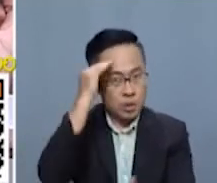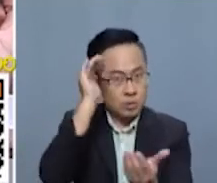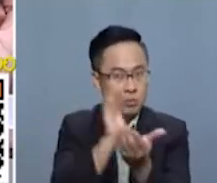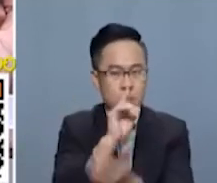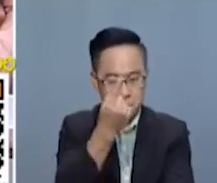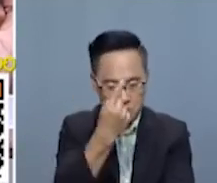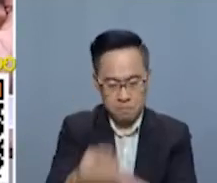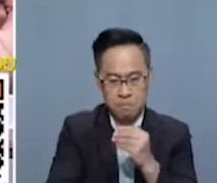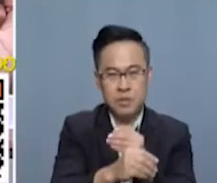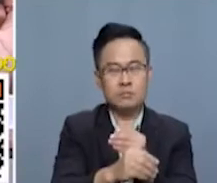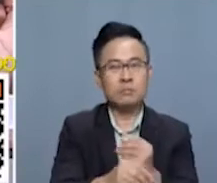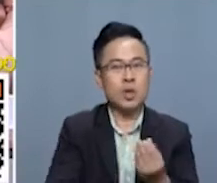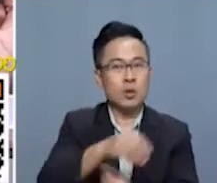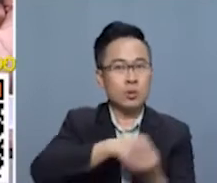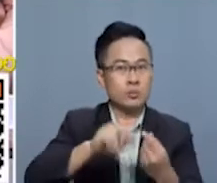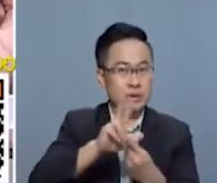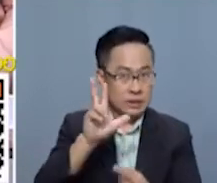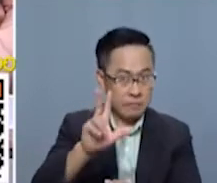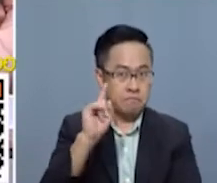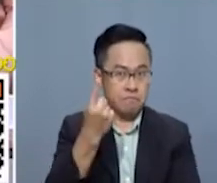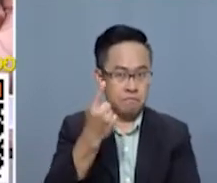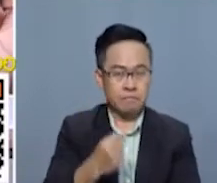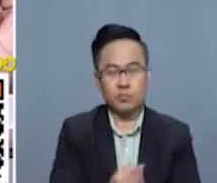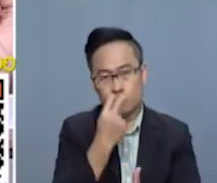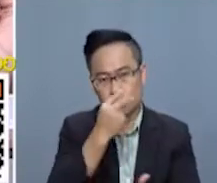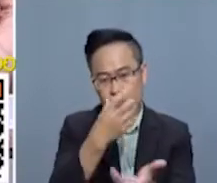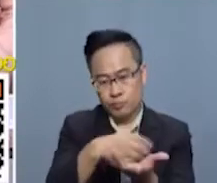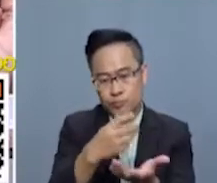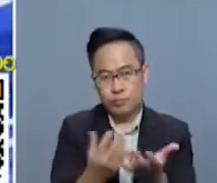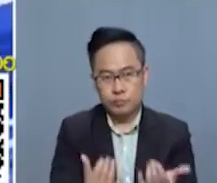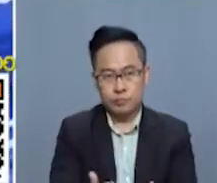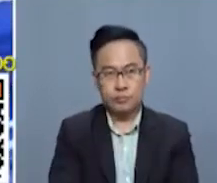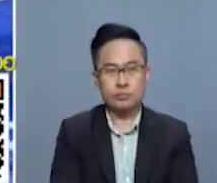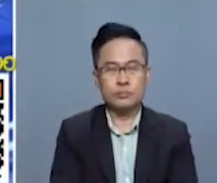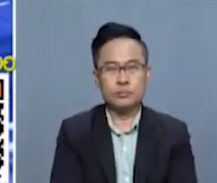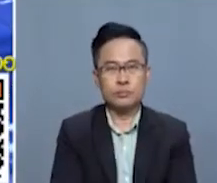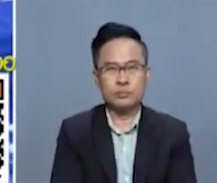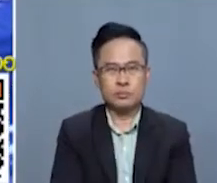ในคดีนี้เพิ่มเติมด้วยนะคะคุณจิตนาเกื้อหนุนรายงานสดเข้ามาค่ะเชิญค่ะ